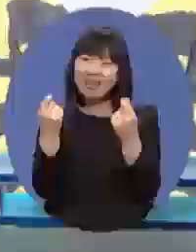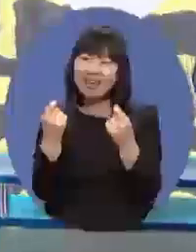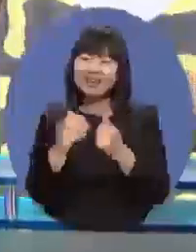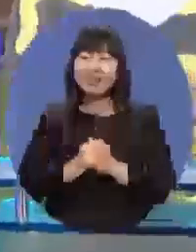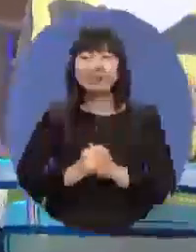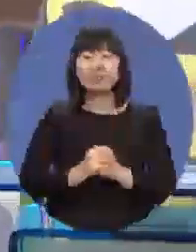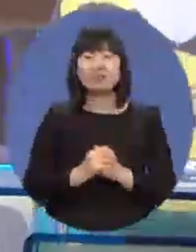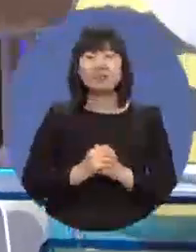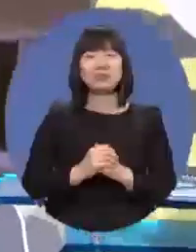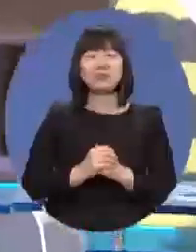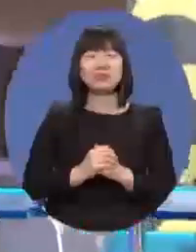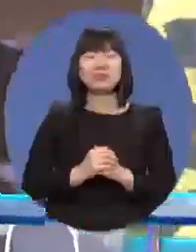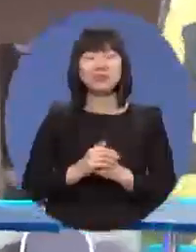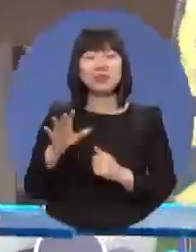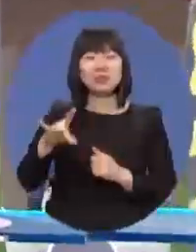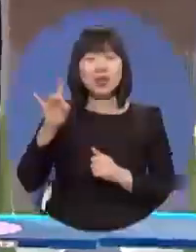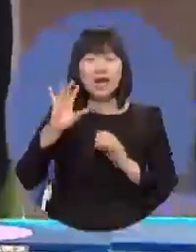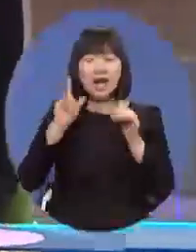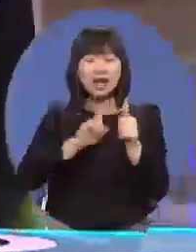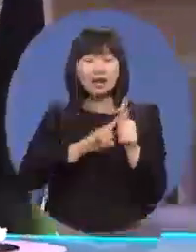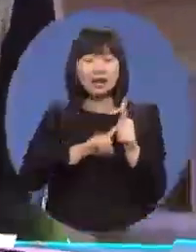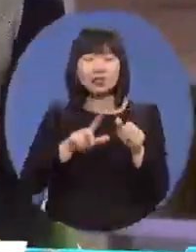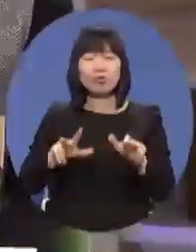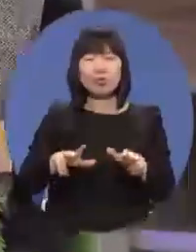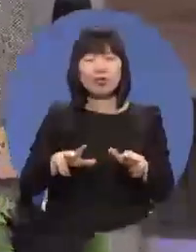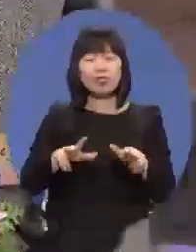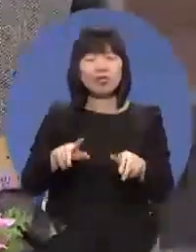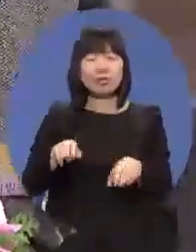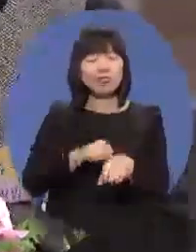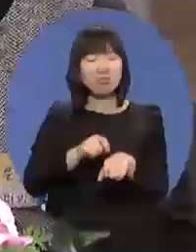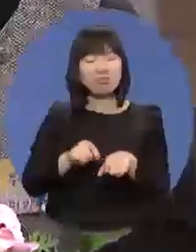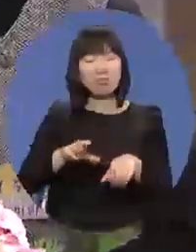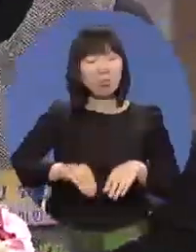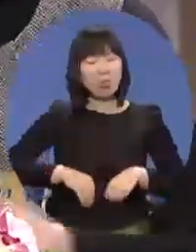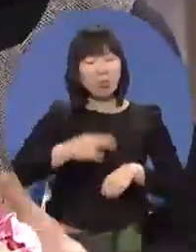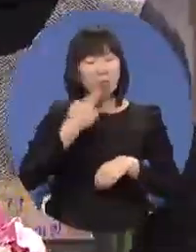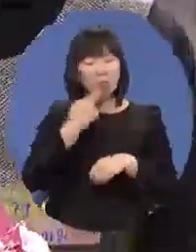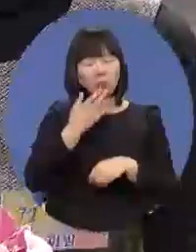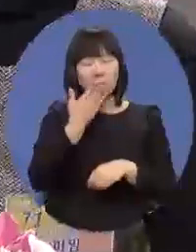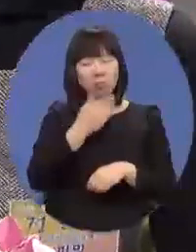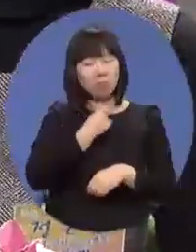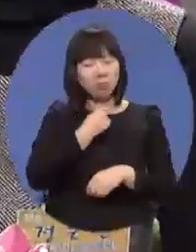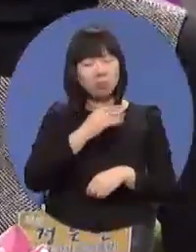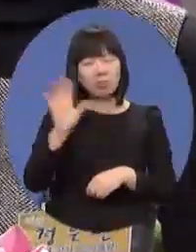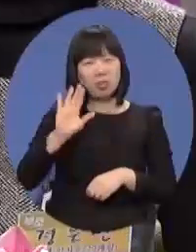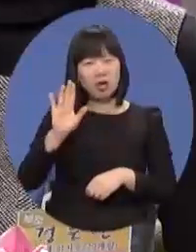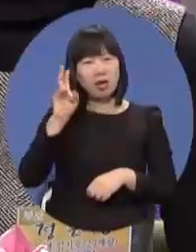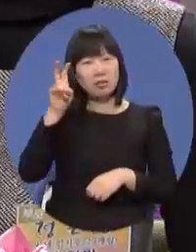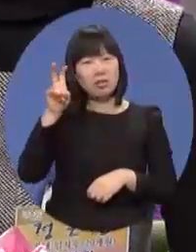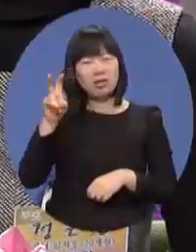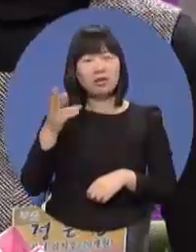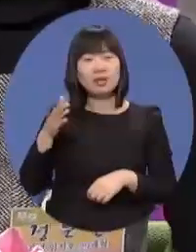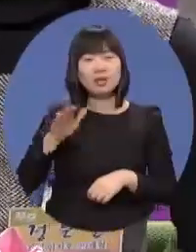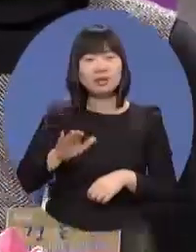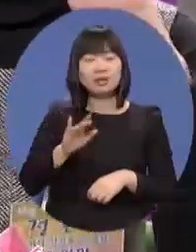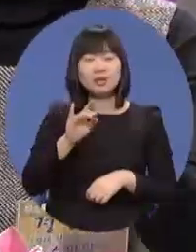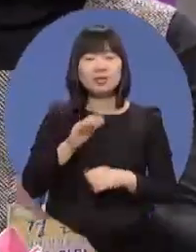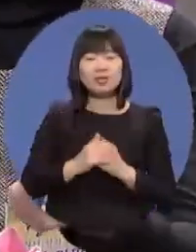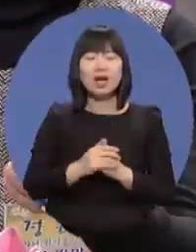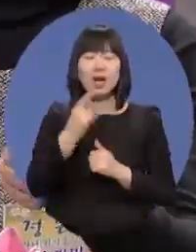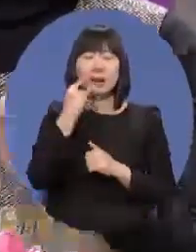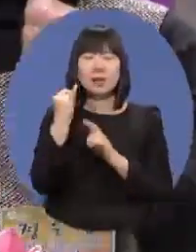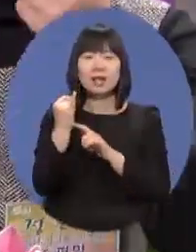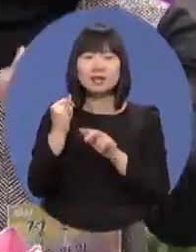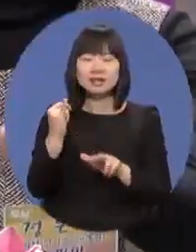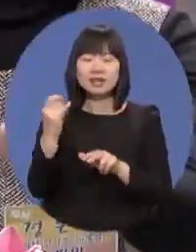그런 장면인데요. 일단 아이는 지금 그다지 이렇게 배가 고프거나 밥이 먹고 싶은 생각이 없는데